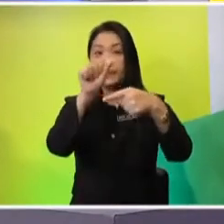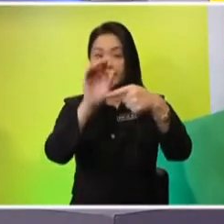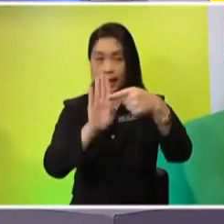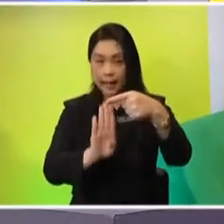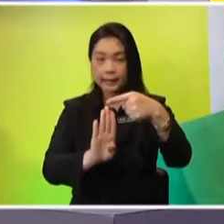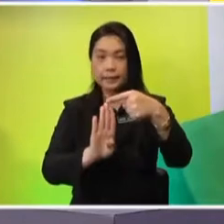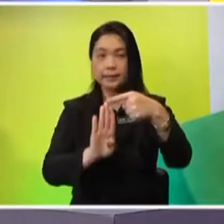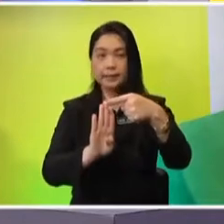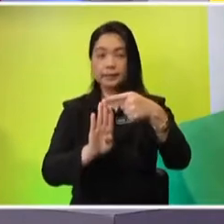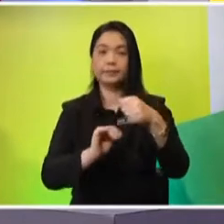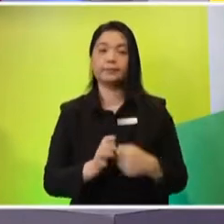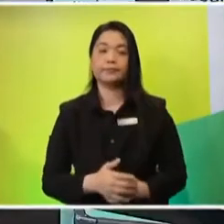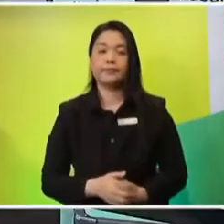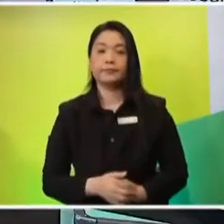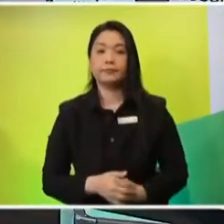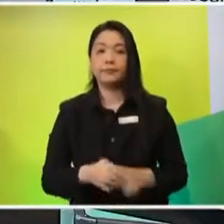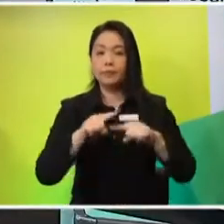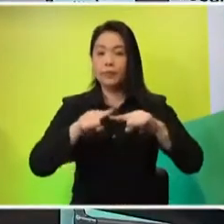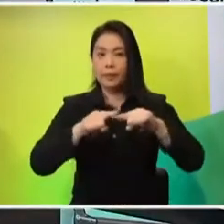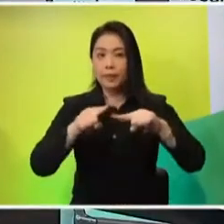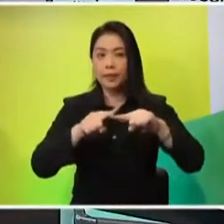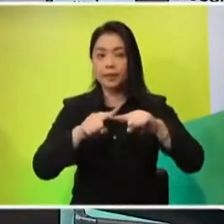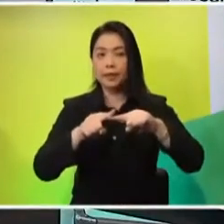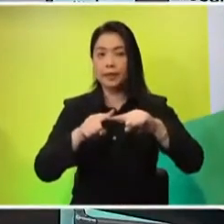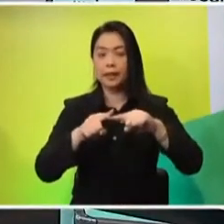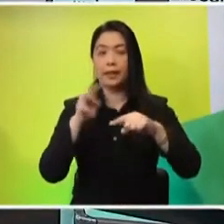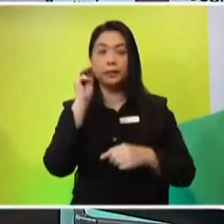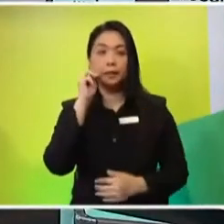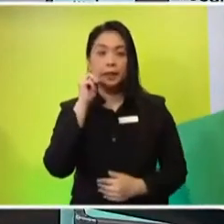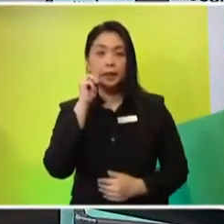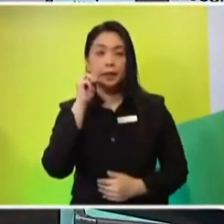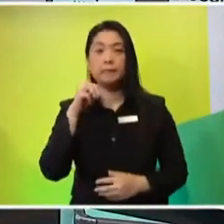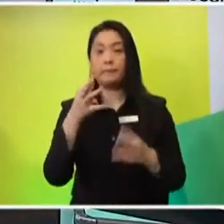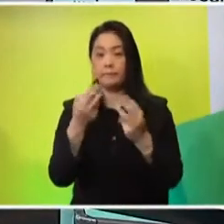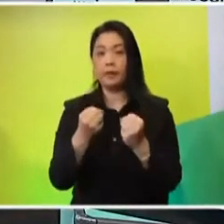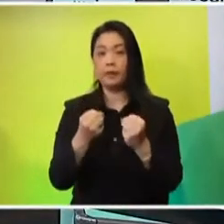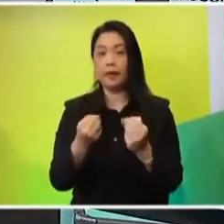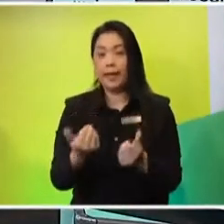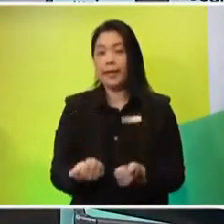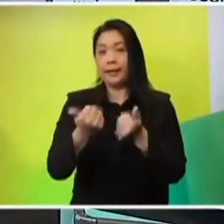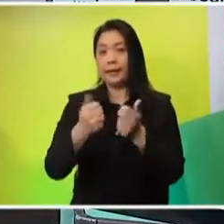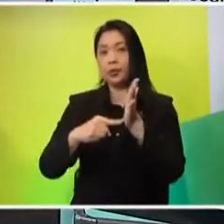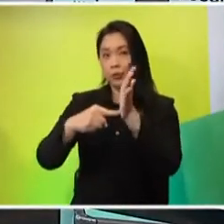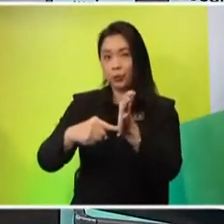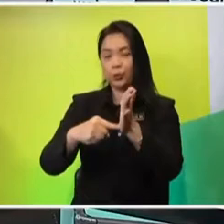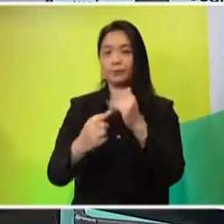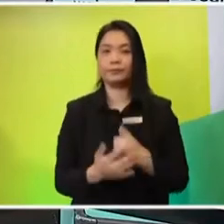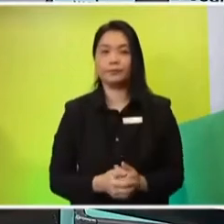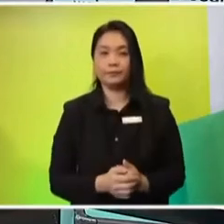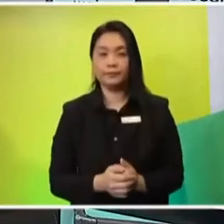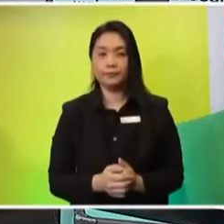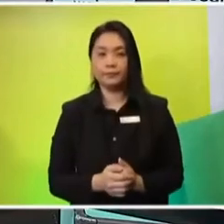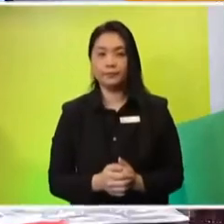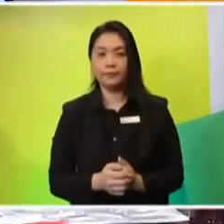Boleh? Boleh, cikgu. Tapi kan cikgu, saya angkat boleh? Boleh. Okay, supaya mereka dekat kawan-kawan dekat rumah pun boleh lihat. Okey. Tapi kan